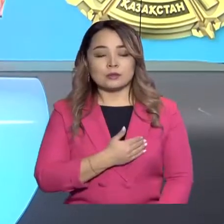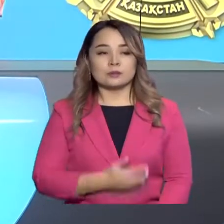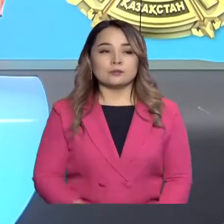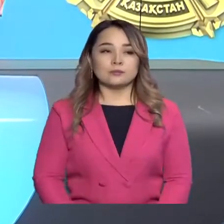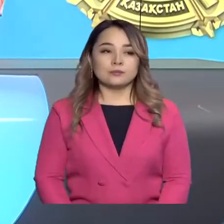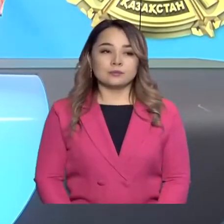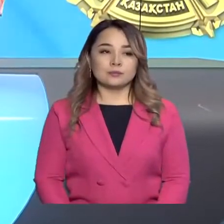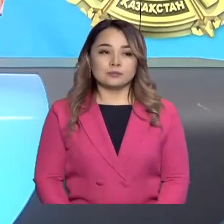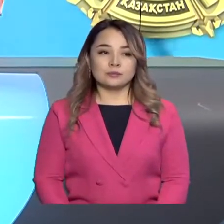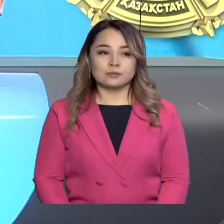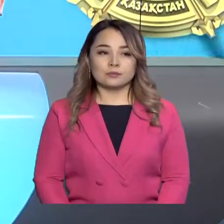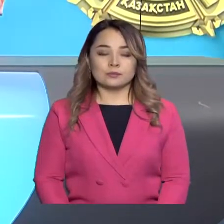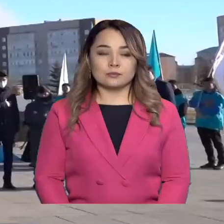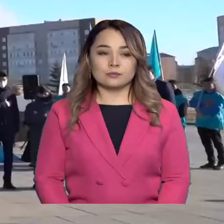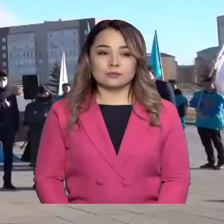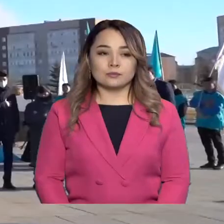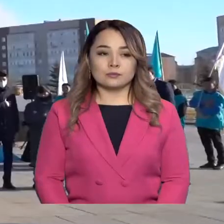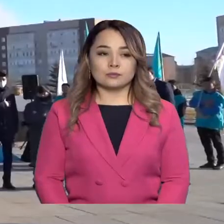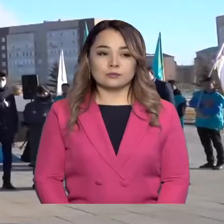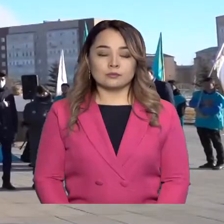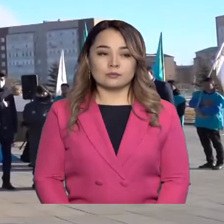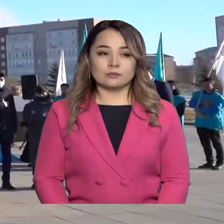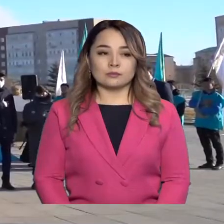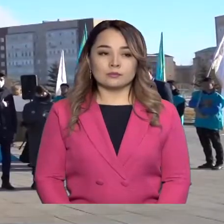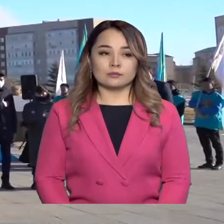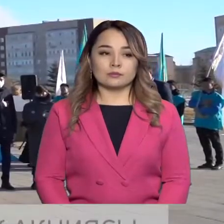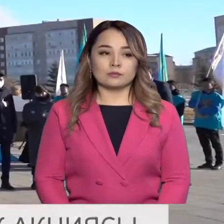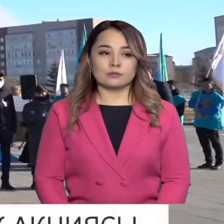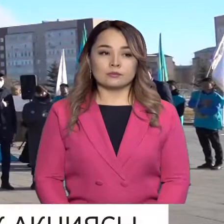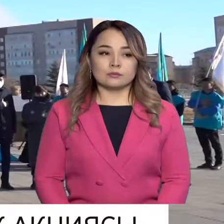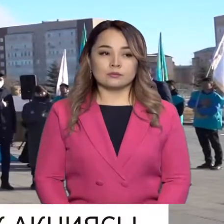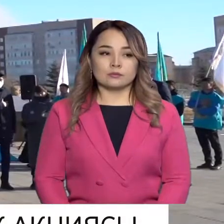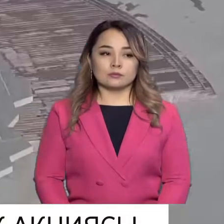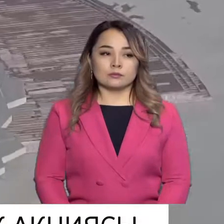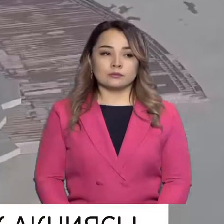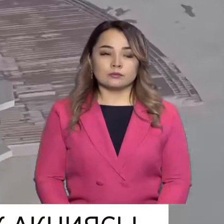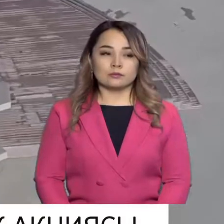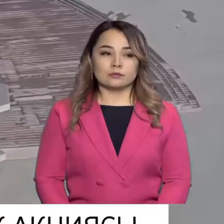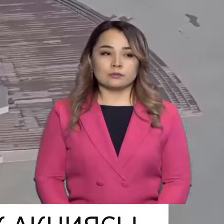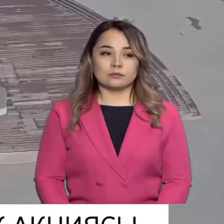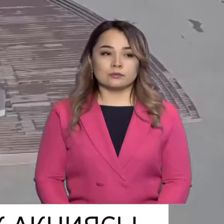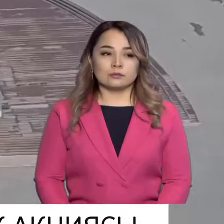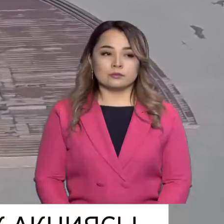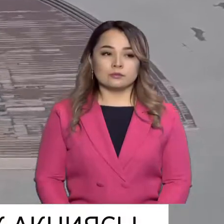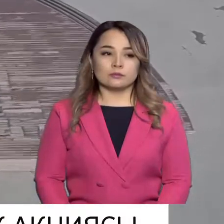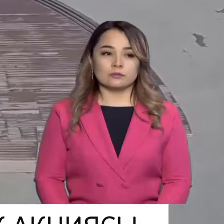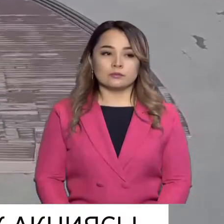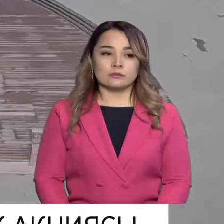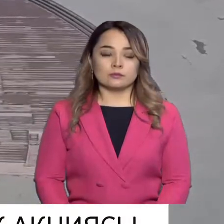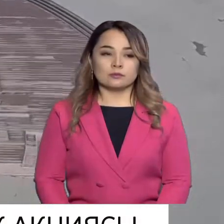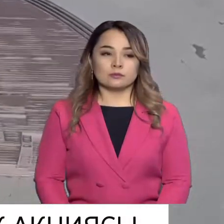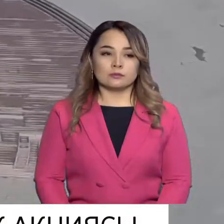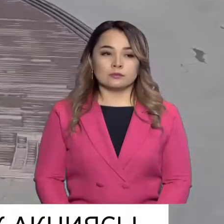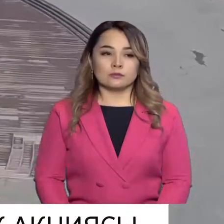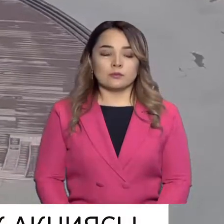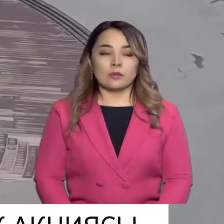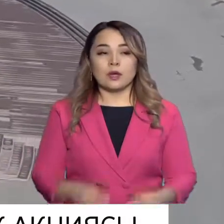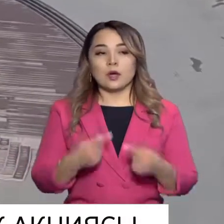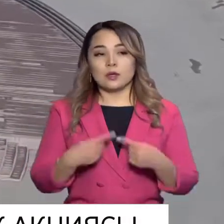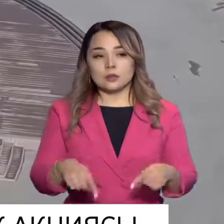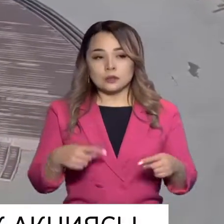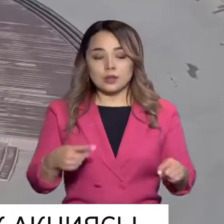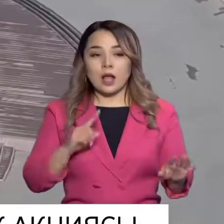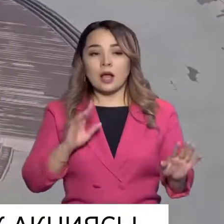куә болды. Алтын күн аспаны, алтын дән даласы. Түрлі додаларда топ